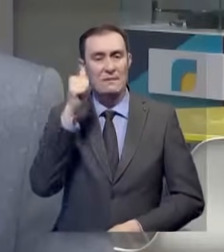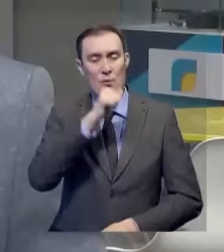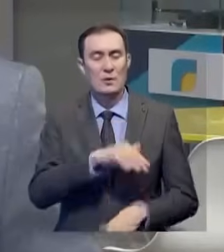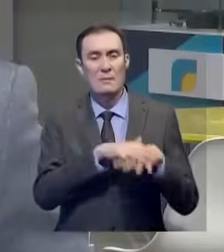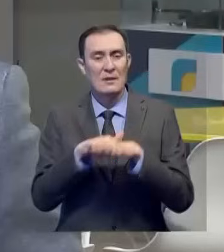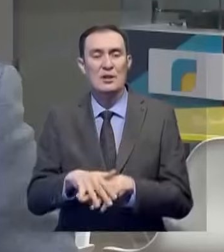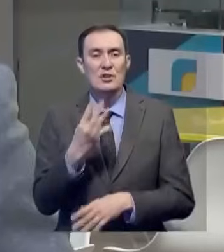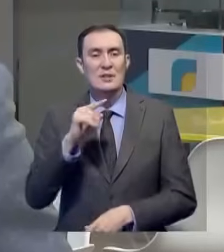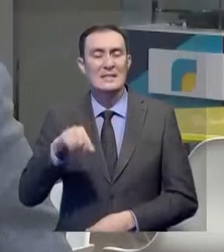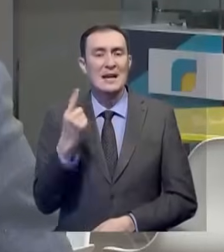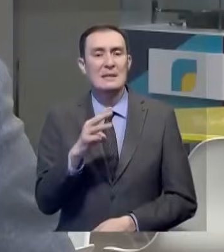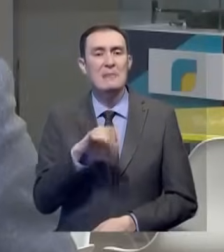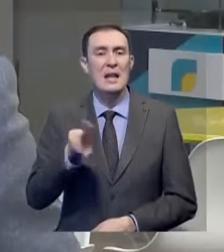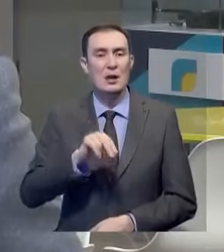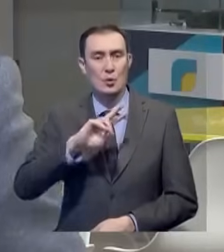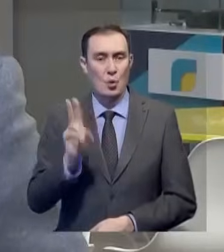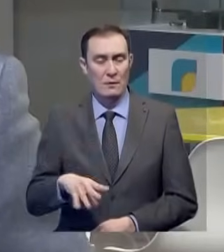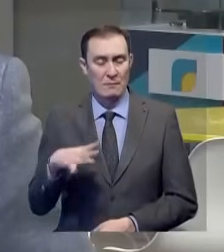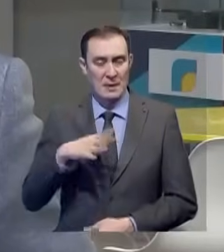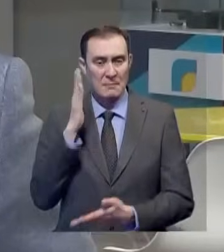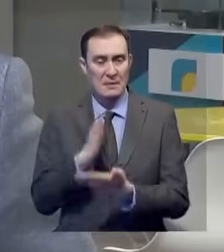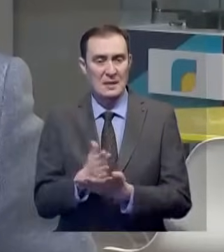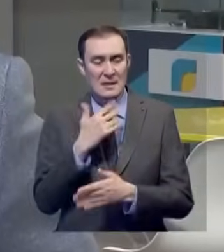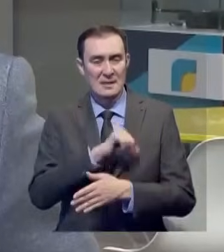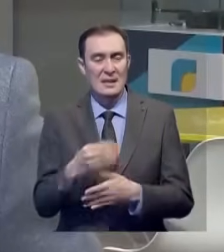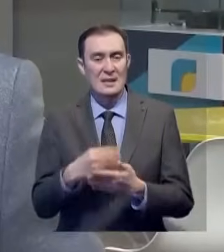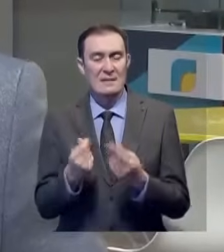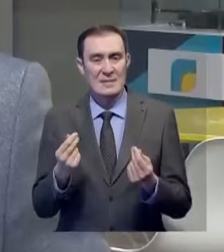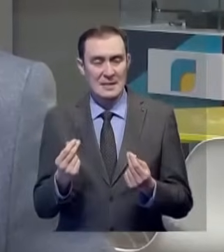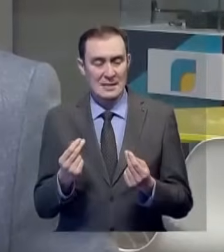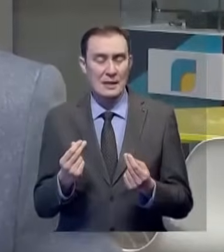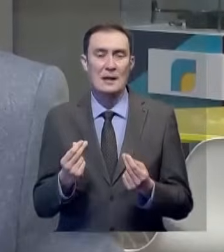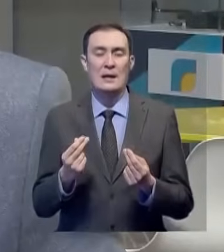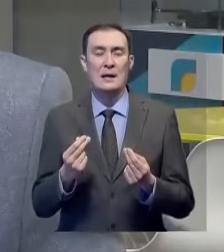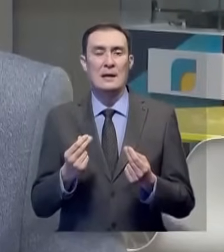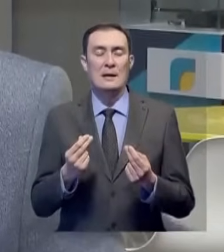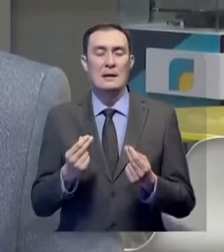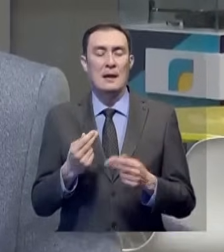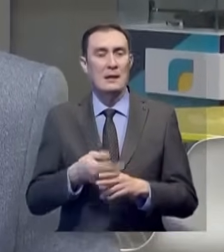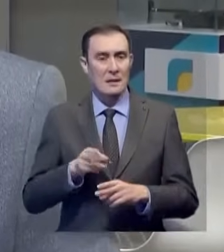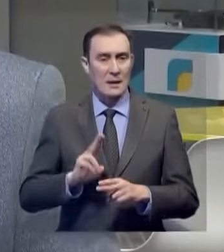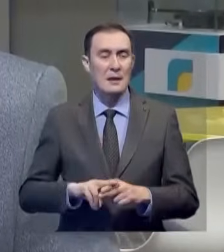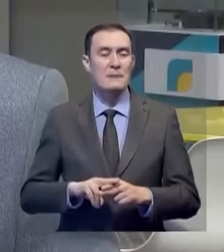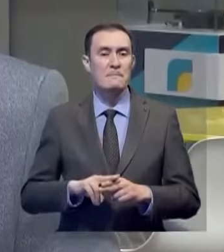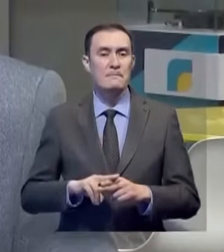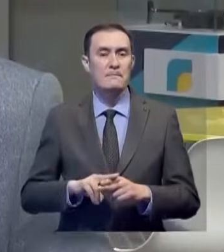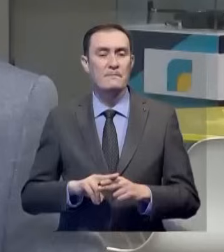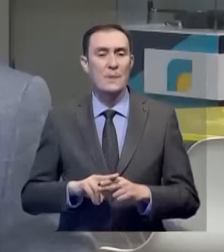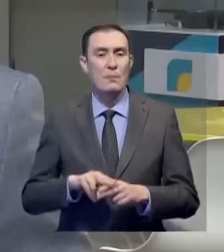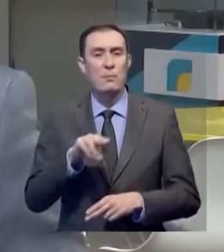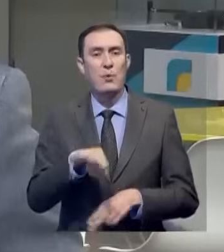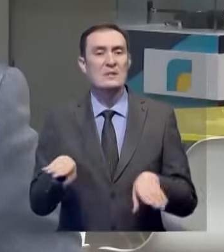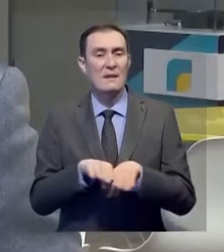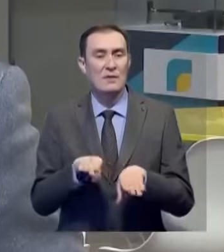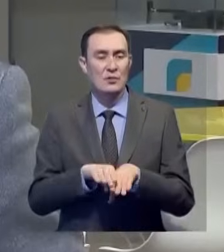привлекли 4,1 миллиарда долларов прямых иностранных инвестиций. Это по сравнению